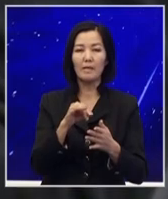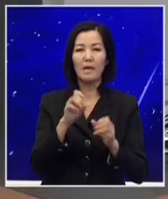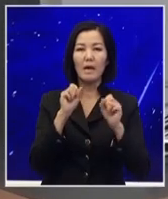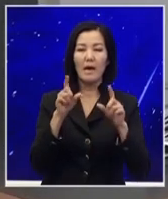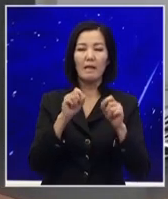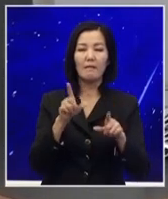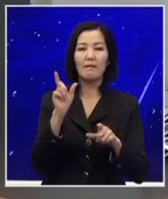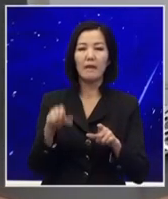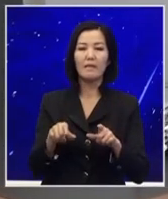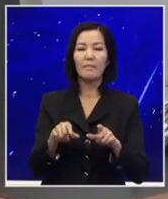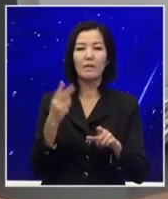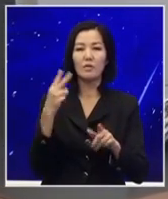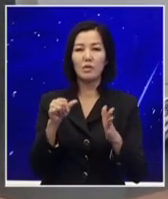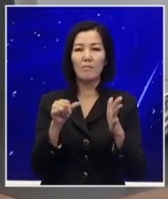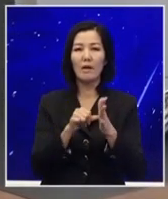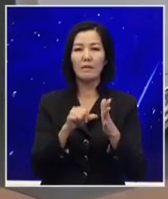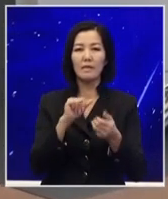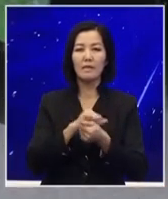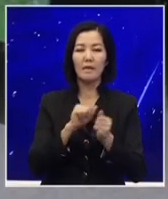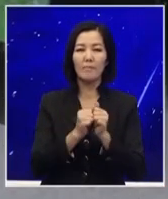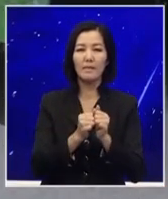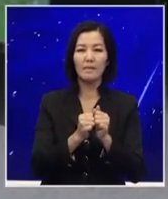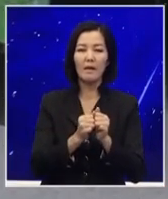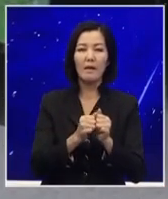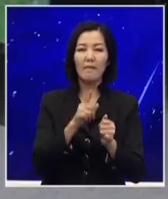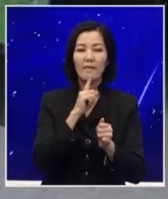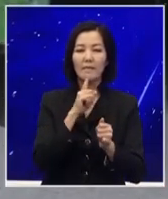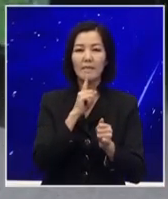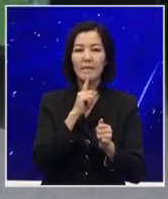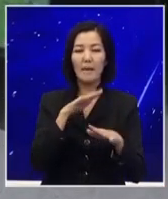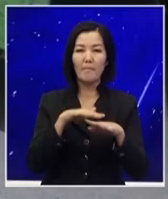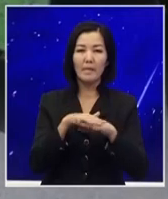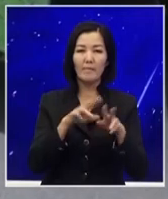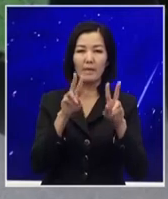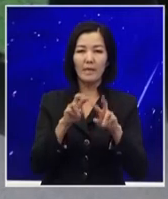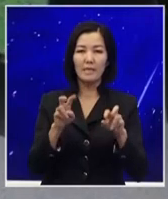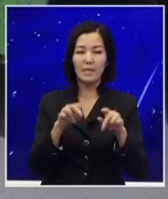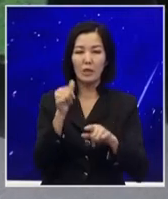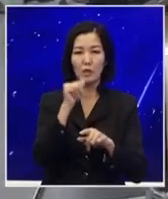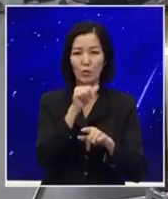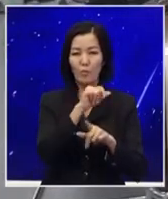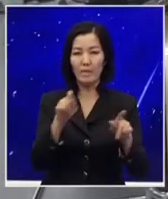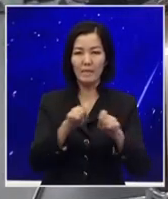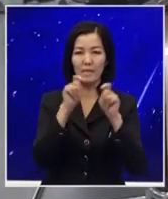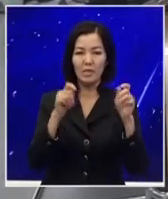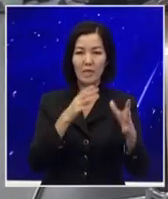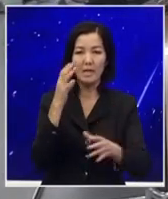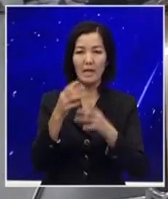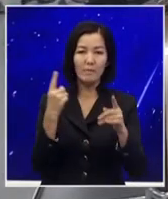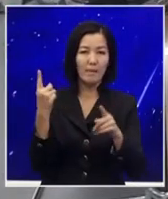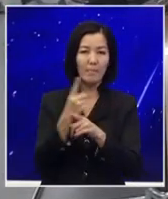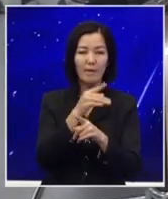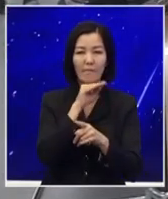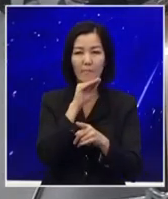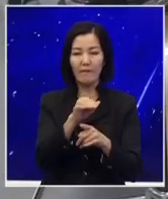күміс зереншесіндегі 26 таңбасын физика-математикалық әдіспен зерттеп құпиясын ашқан әлемдегі тұңғыш ғалым. Әрі оның мыңнан